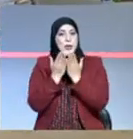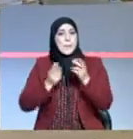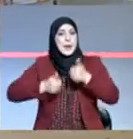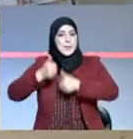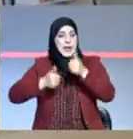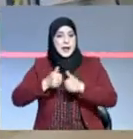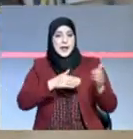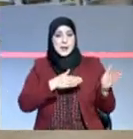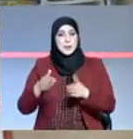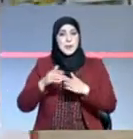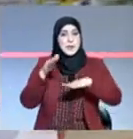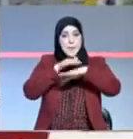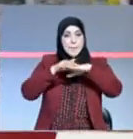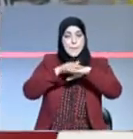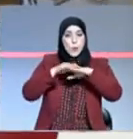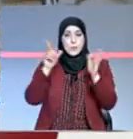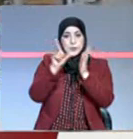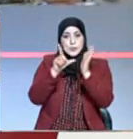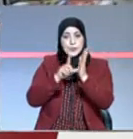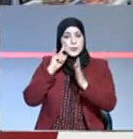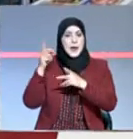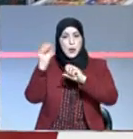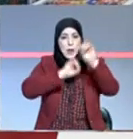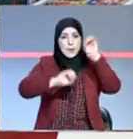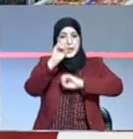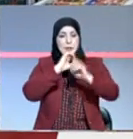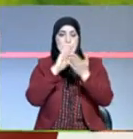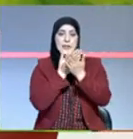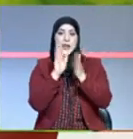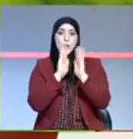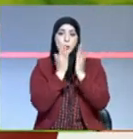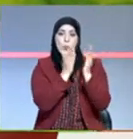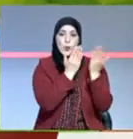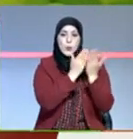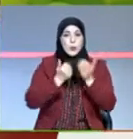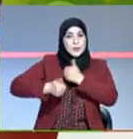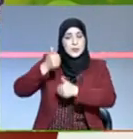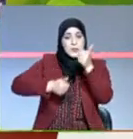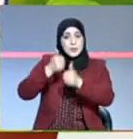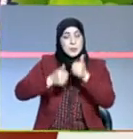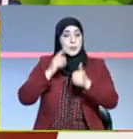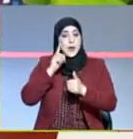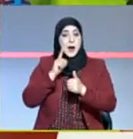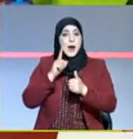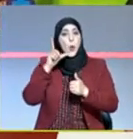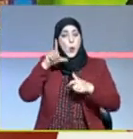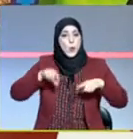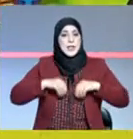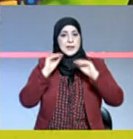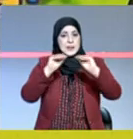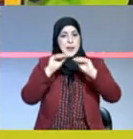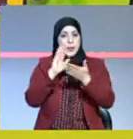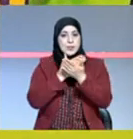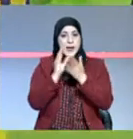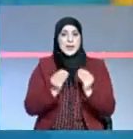اطار تشريعي ينظم عمليه انتاج الكتب المدرسيه الموازيه وفرت وزاره التربيه ما يناهز